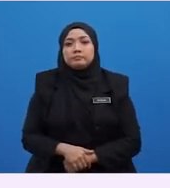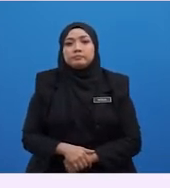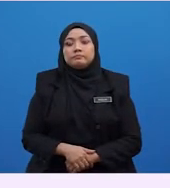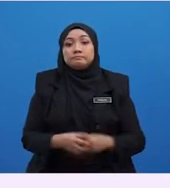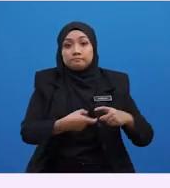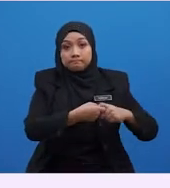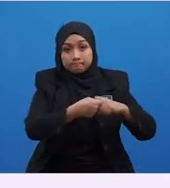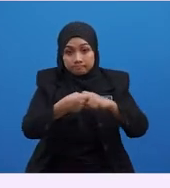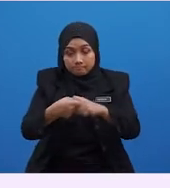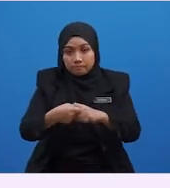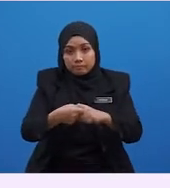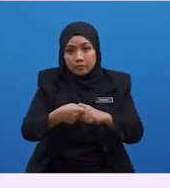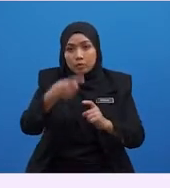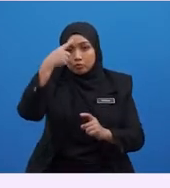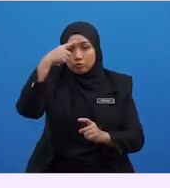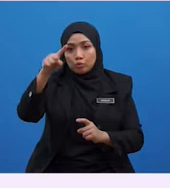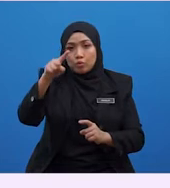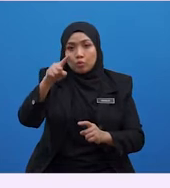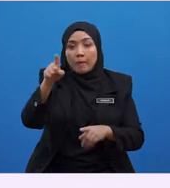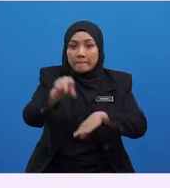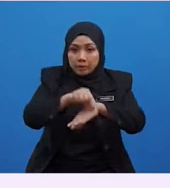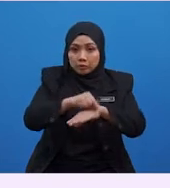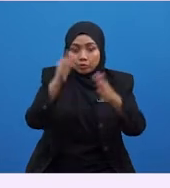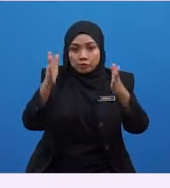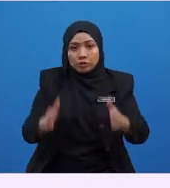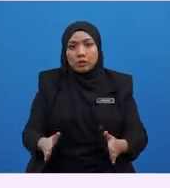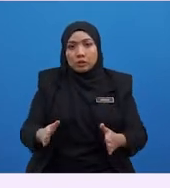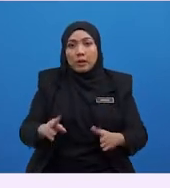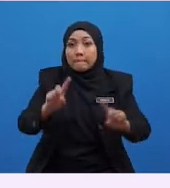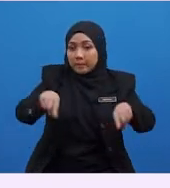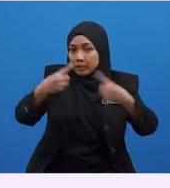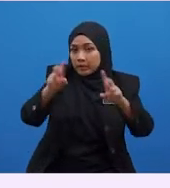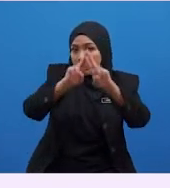Pautan disediakan untuk pengguna beralih ke halaman lain.